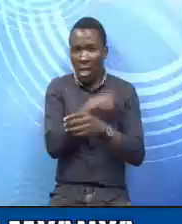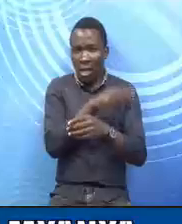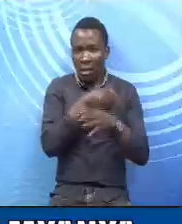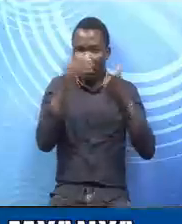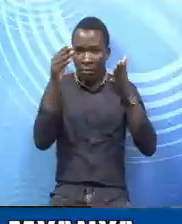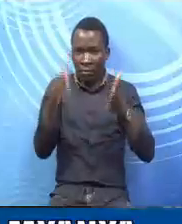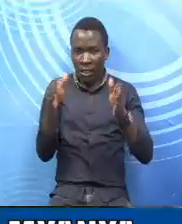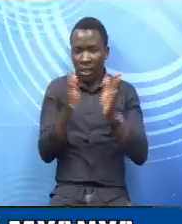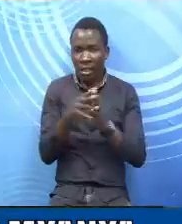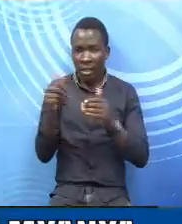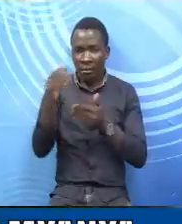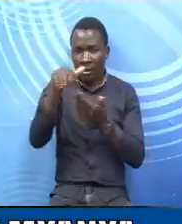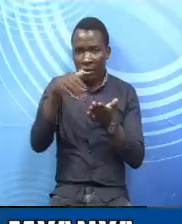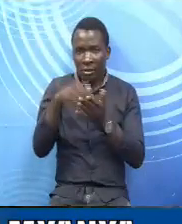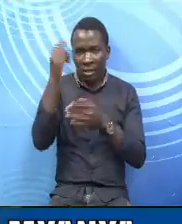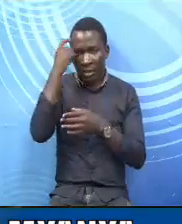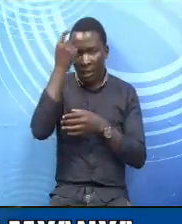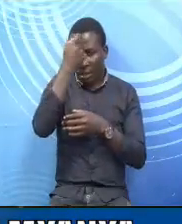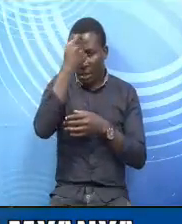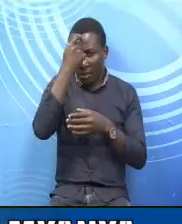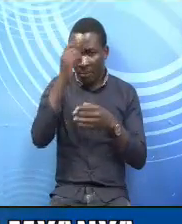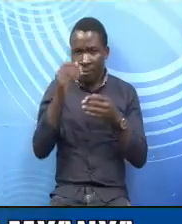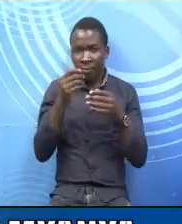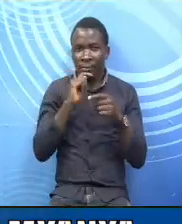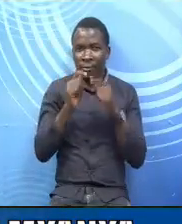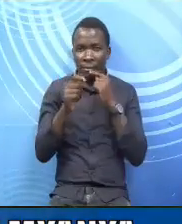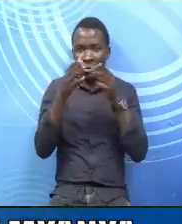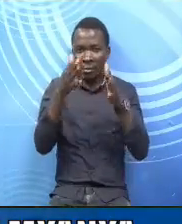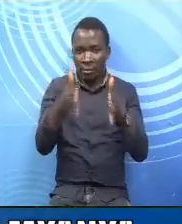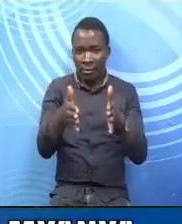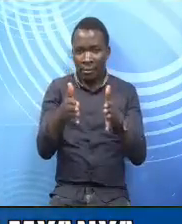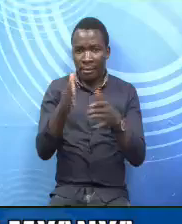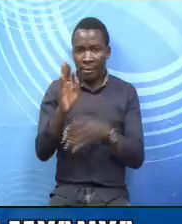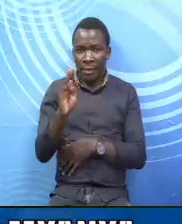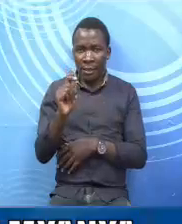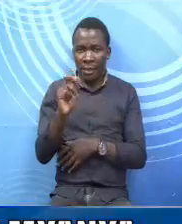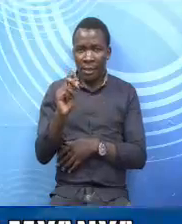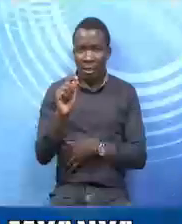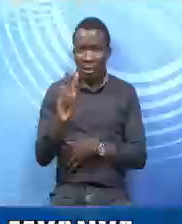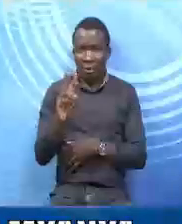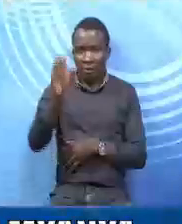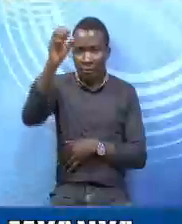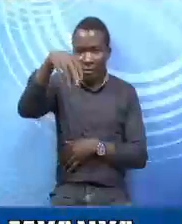bigo bya leta. Ibarushimwe Bihoki Kevin Christian, BTN TV, i Kigali.